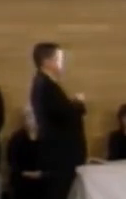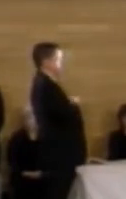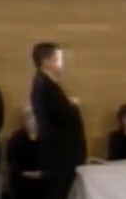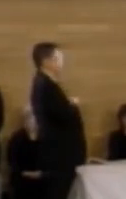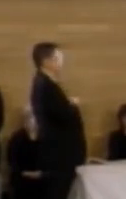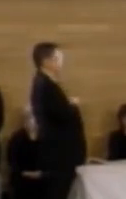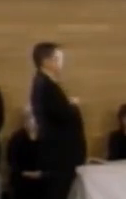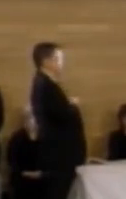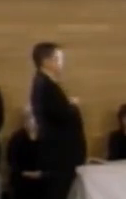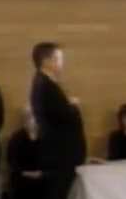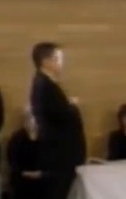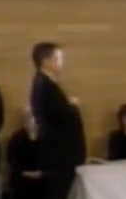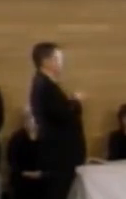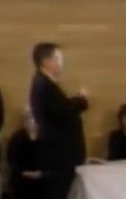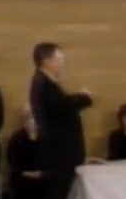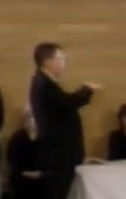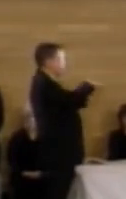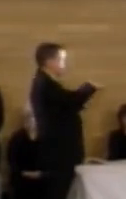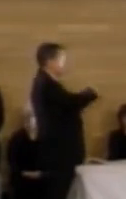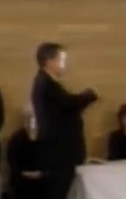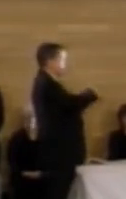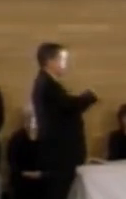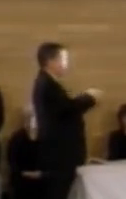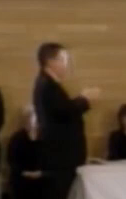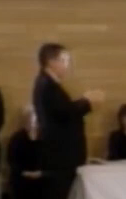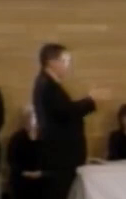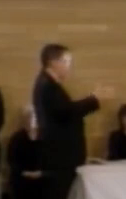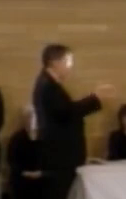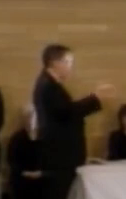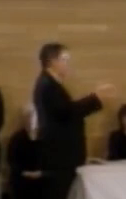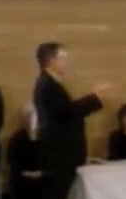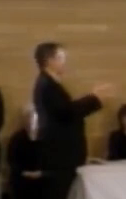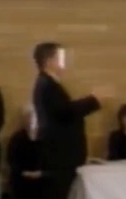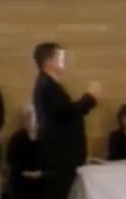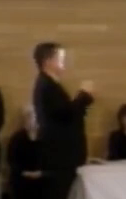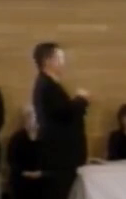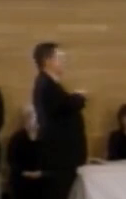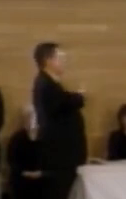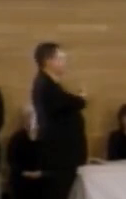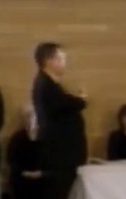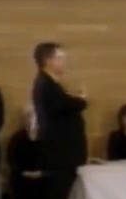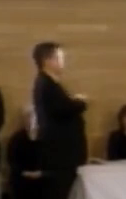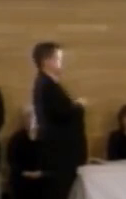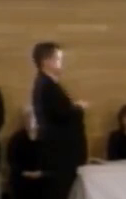せ、ふるさと岩手を発展させることを誓います。